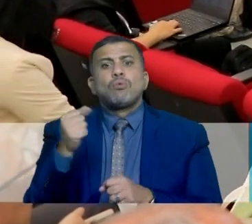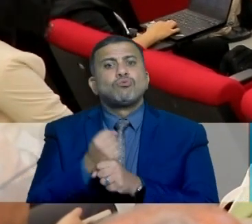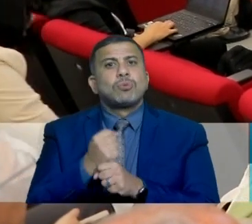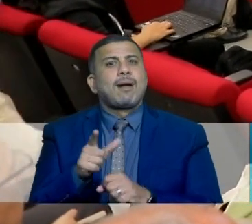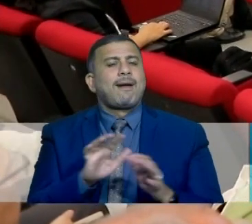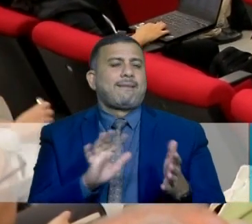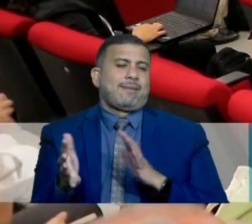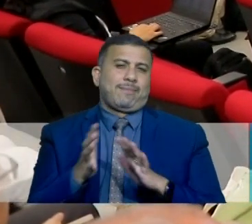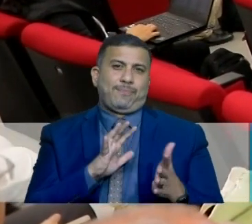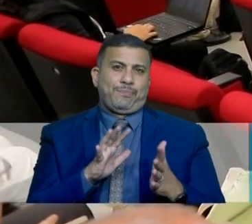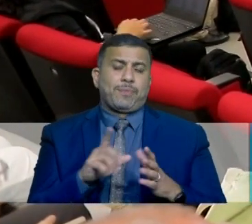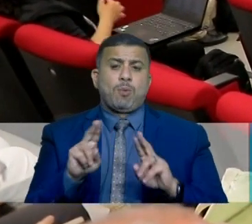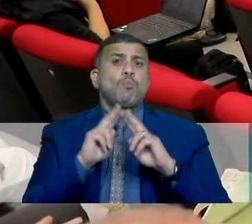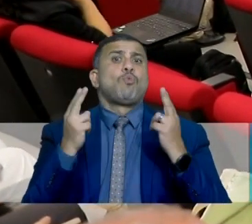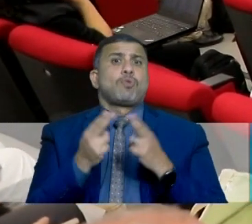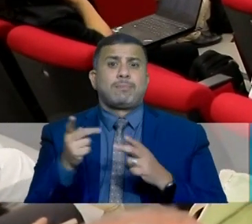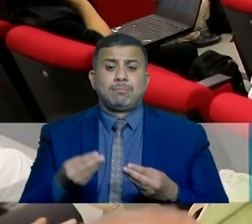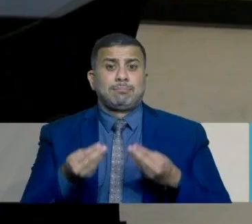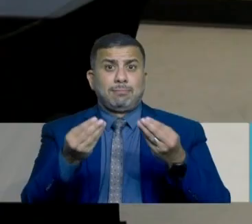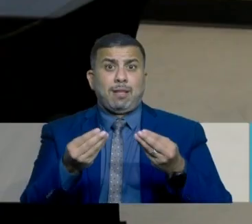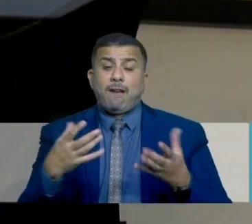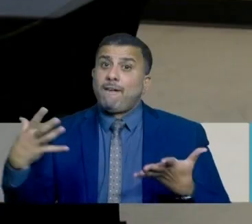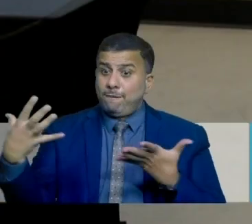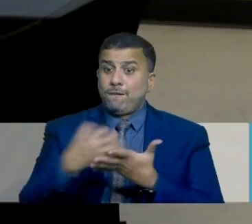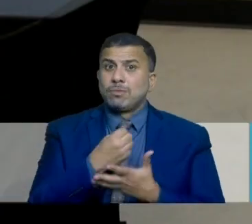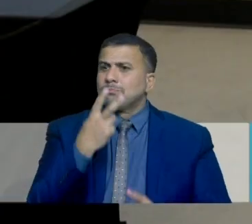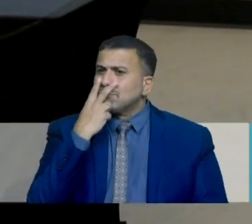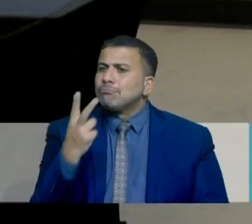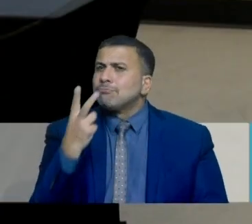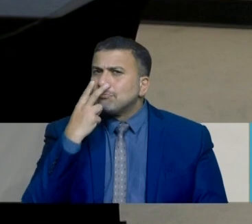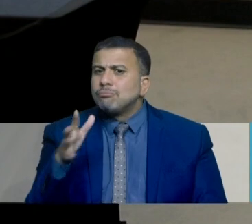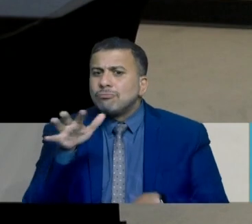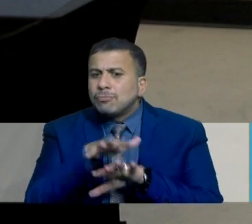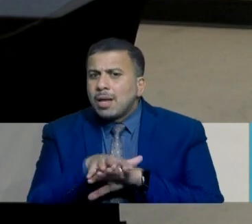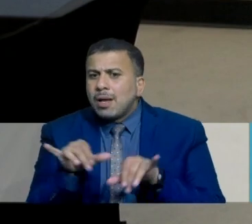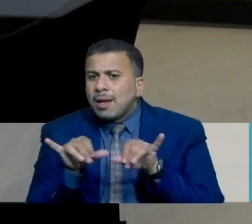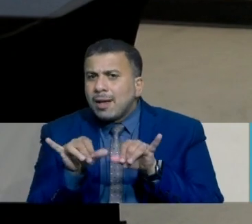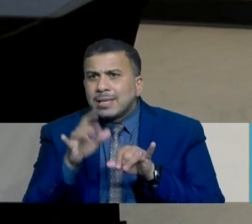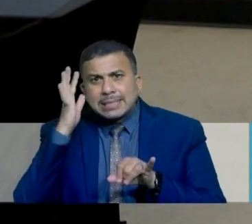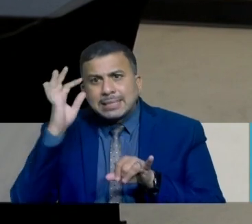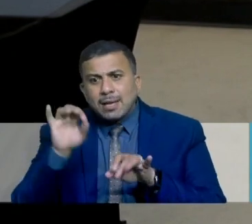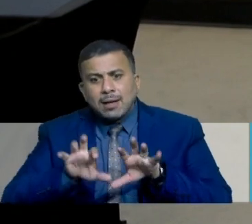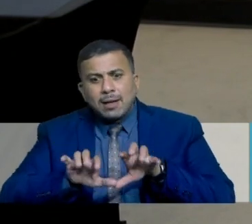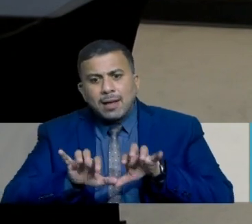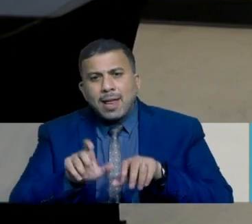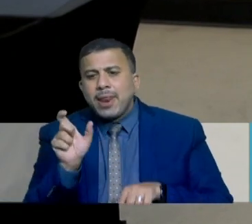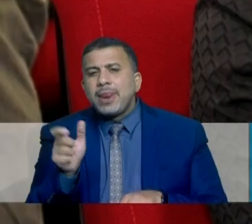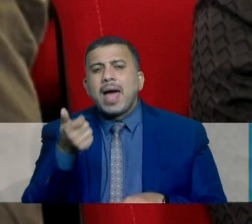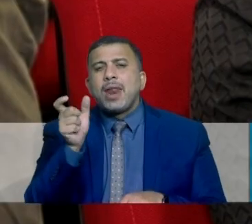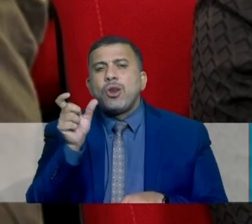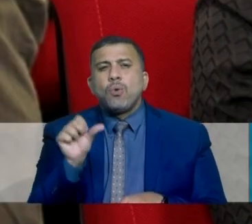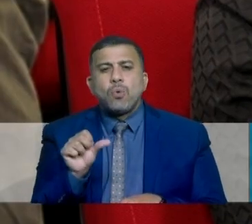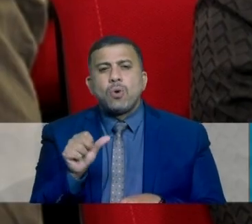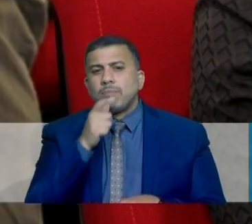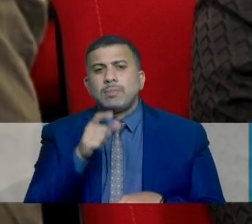الرئيسيه المؤتمر قدم للمشاركين فرصه لاستكشاف كيفيه دمج المواد الذكيه وتقنيات النانو في